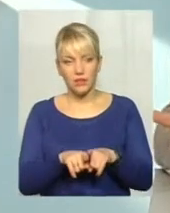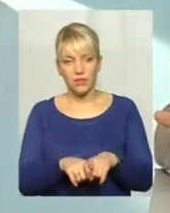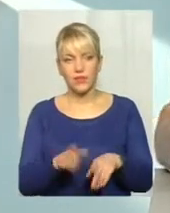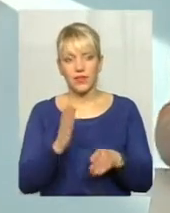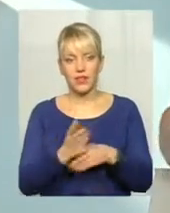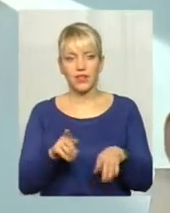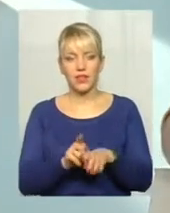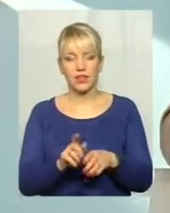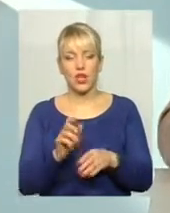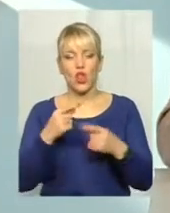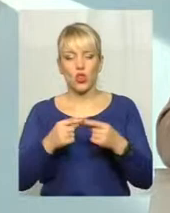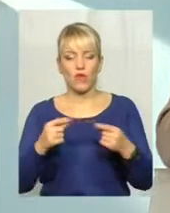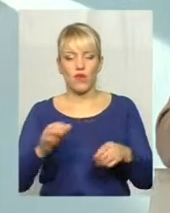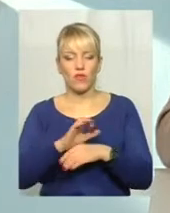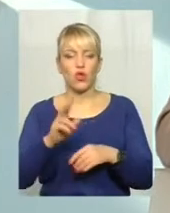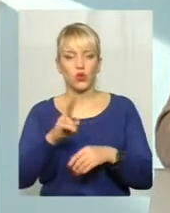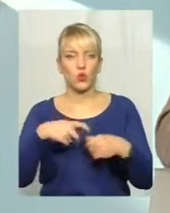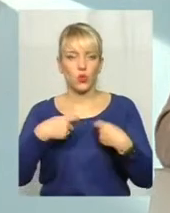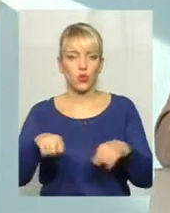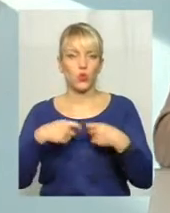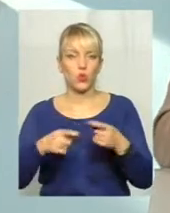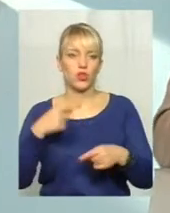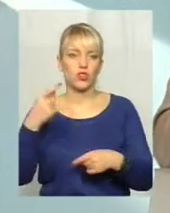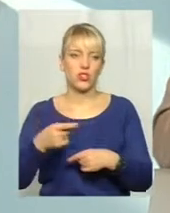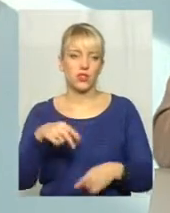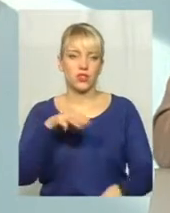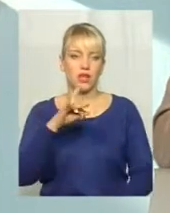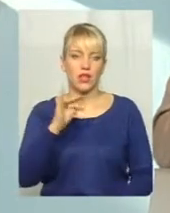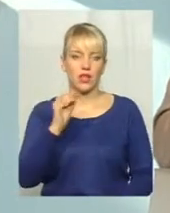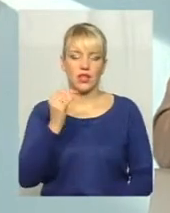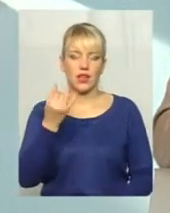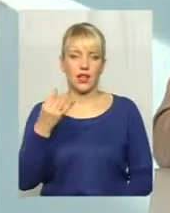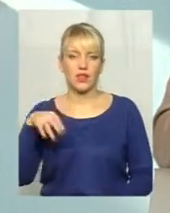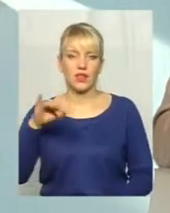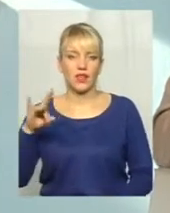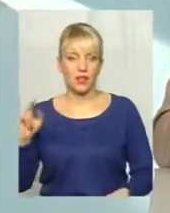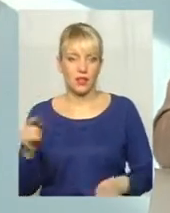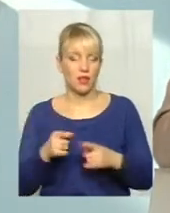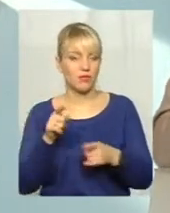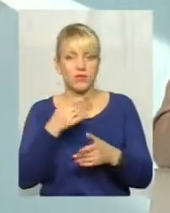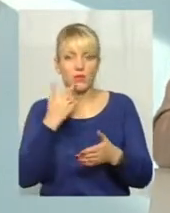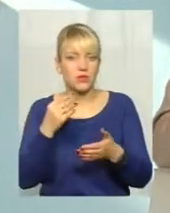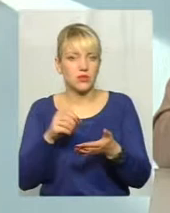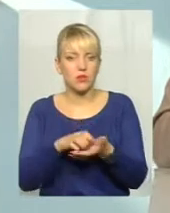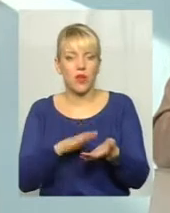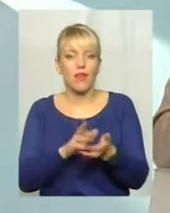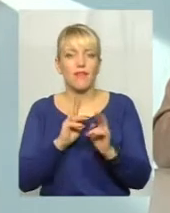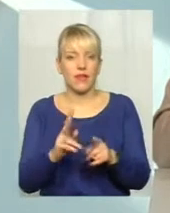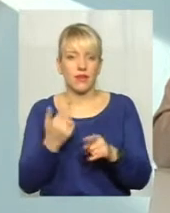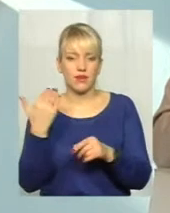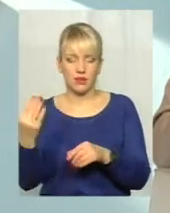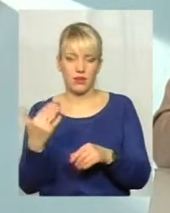трейдерів, через дистриб'юторів. Там теж не прописана, ну, толком процедура, як мають вони бути, як їм доводити